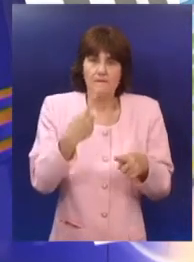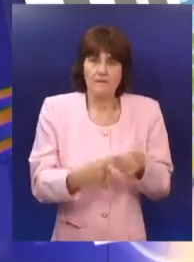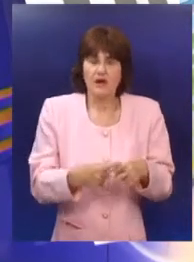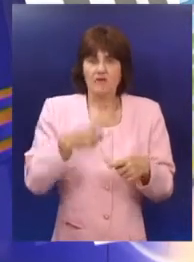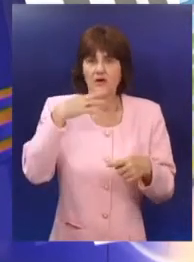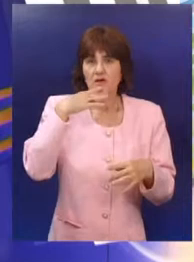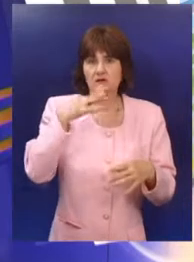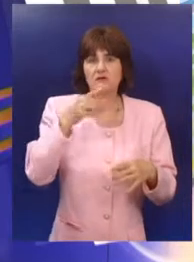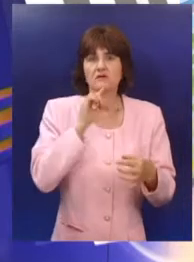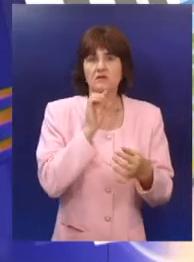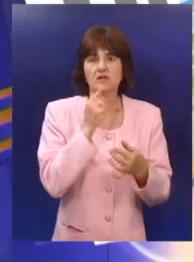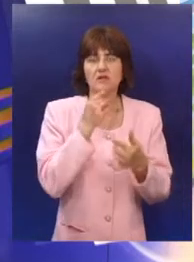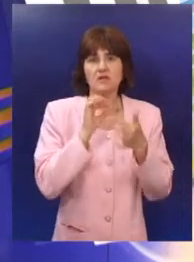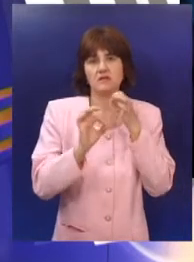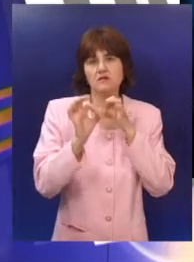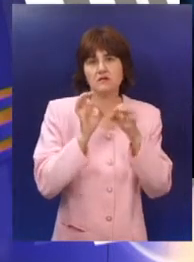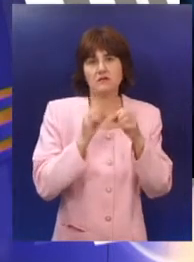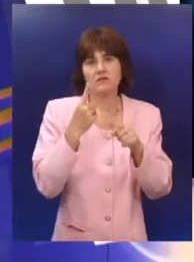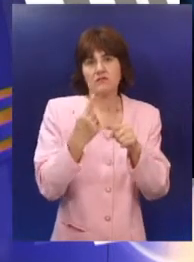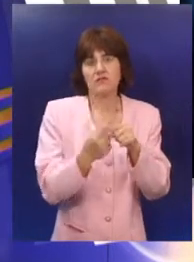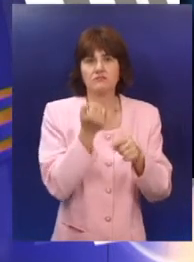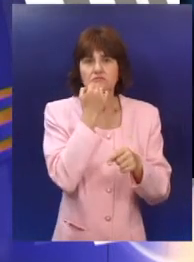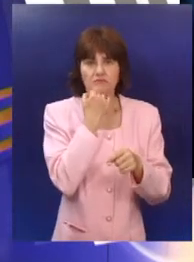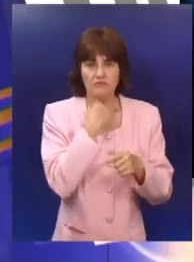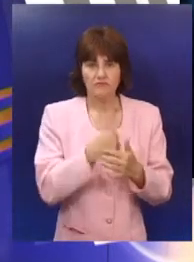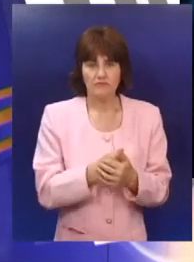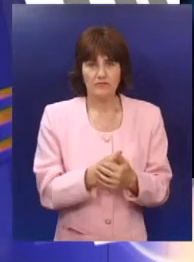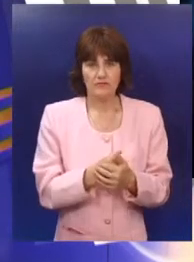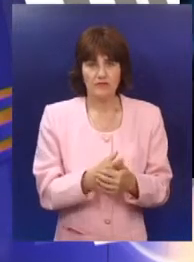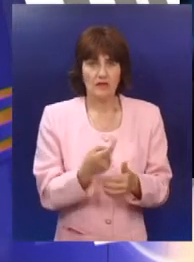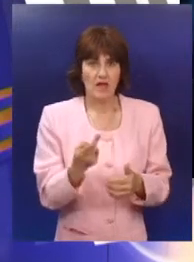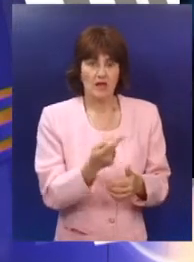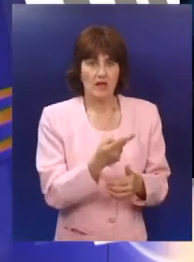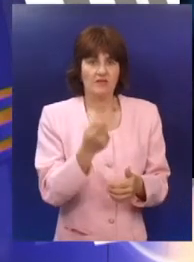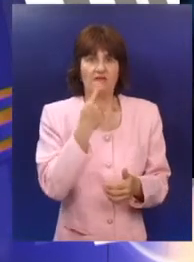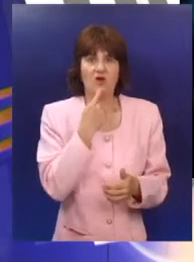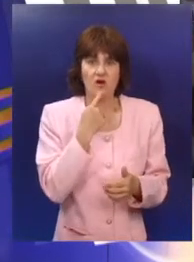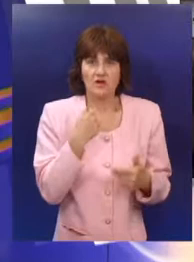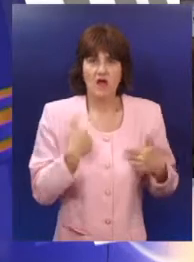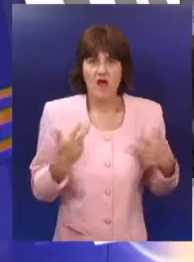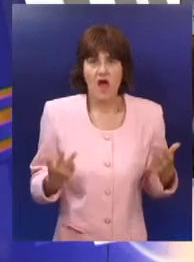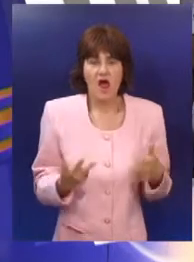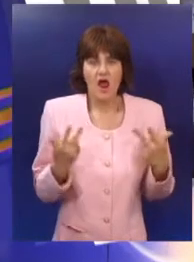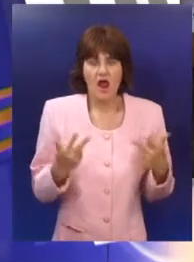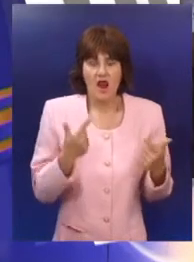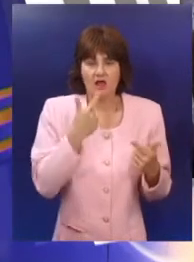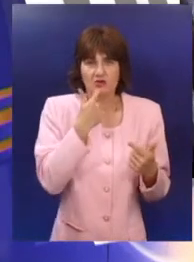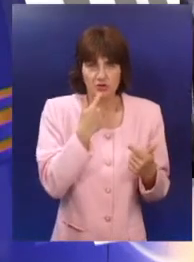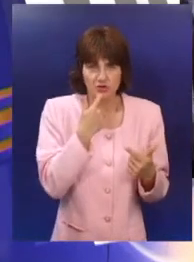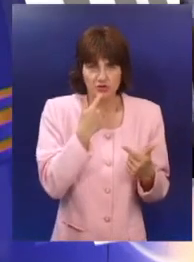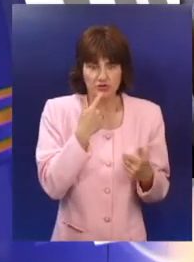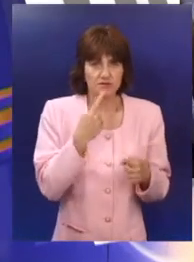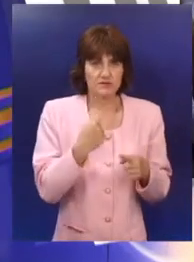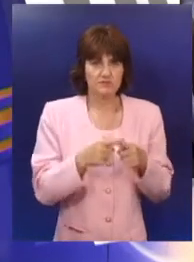pravilno izgovaraju reči na nemačkom jeziku. Pohađanje dvojezične nastave je dobro za decu jer lakše savladavaju